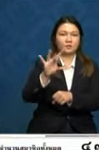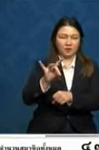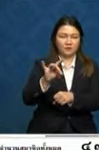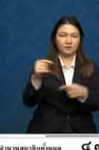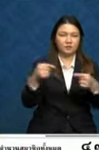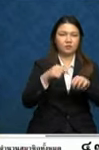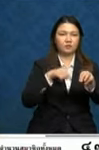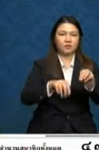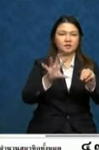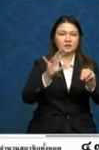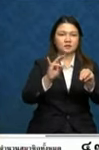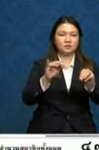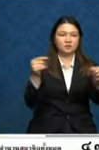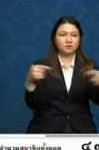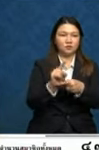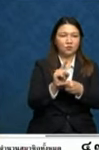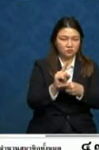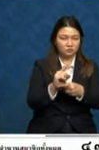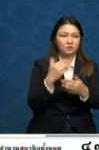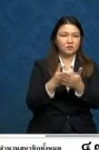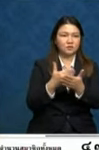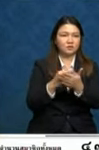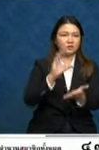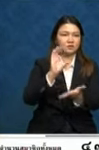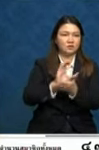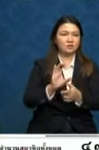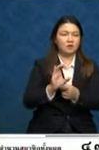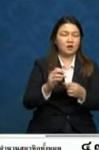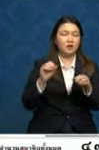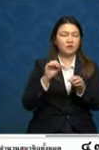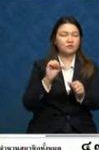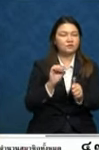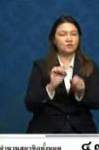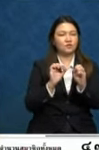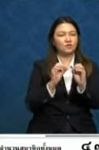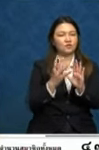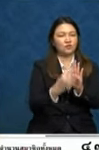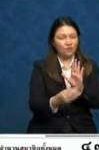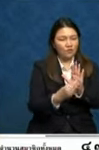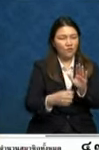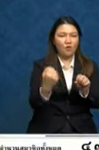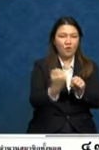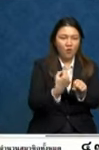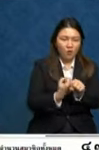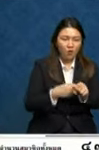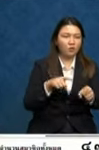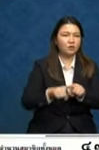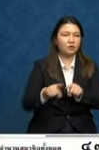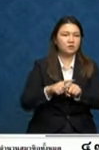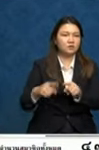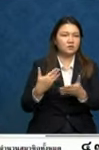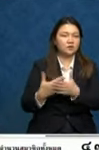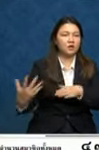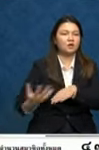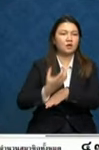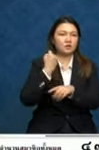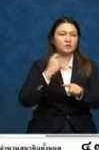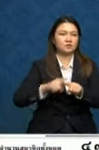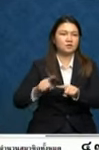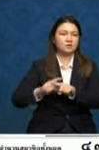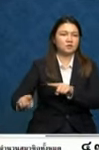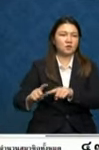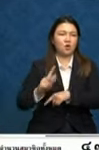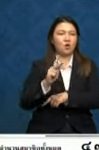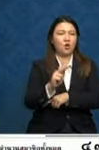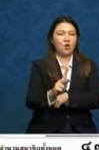มาตรา7ในส่วนของค่าใช้จ่ายฝึกอบรมสัมมนาประชาสัมพันธ์ค่าจ้างเหมาบริการและงบรายจ่ายอื่นๆของกองอำ